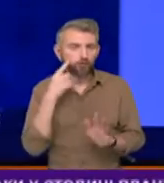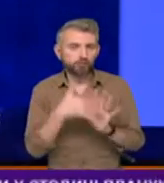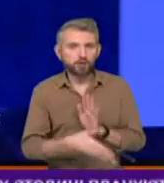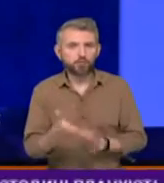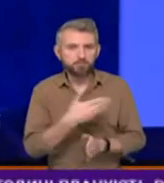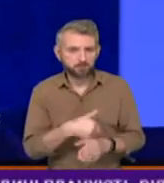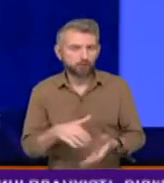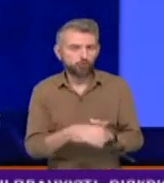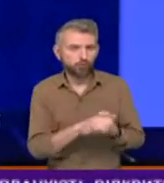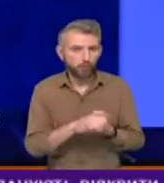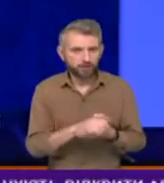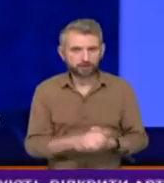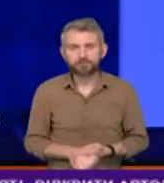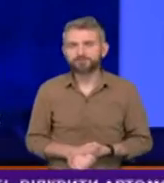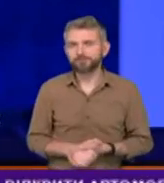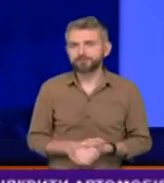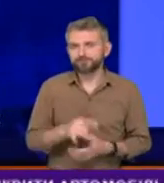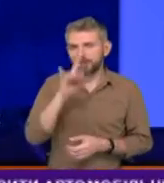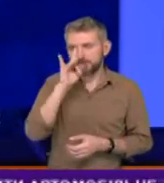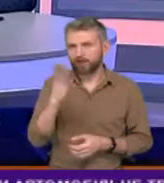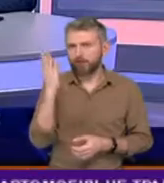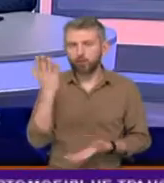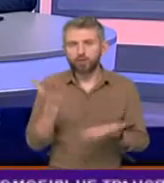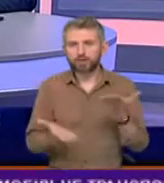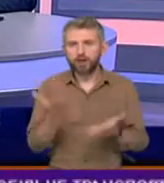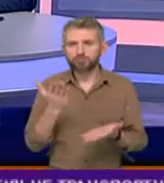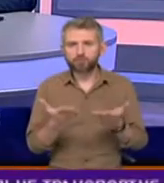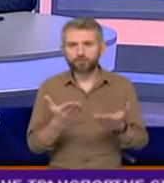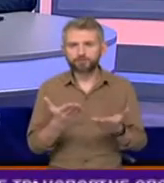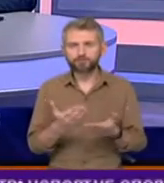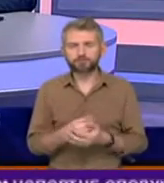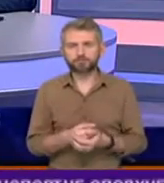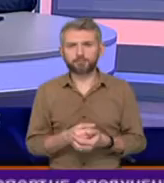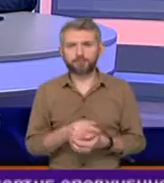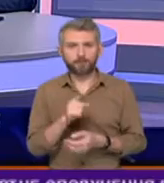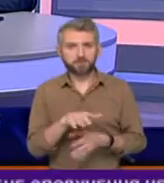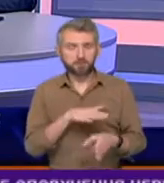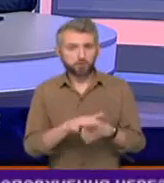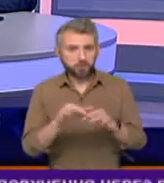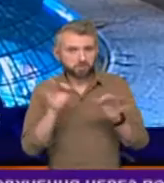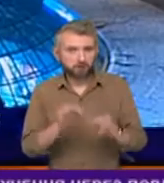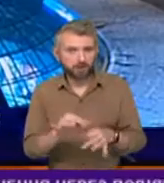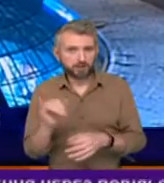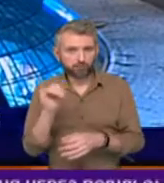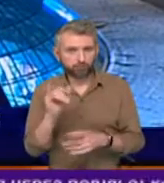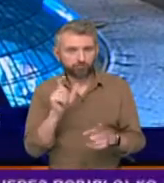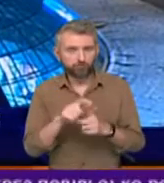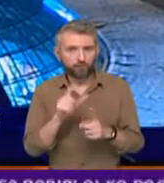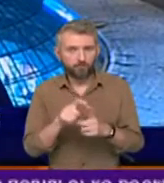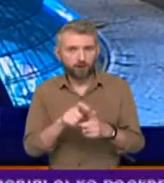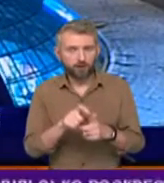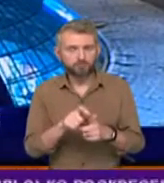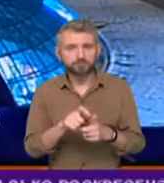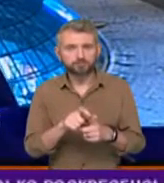ми такі соборні. Ну, і слава Богу, напевно, якщо екстраполювати, от, в принципі, абсолютно правильні історичні слова,